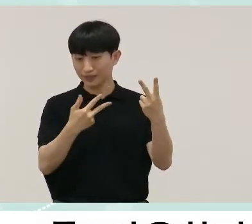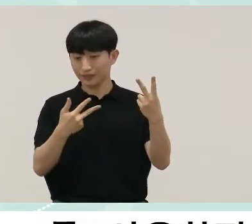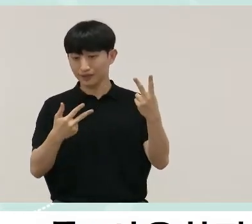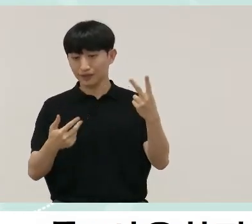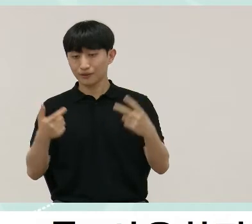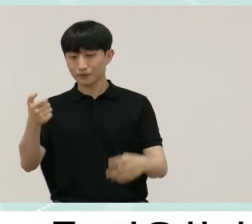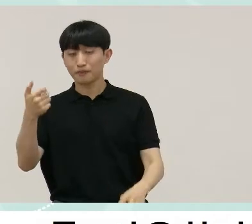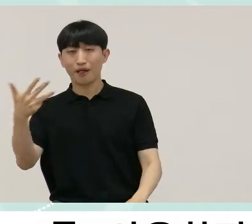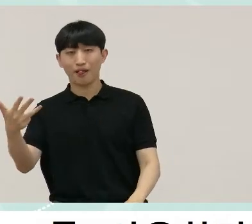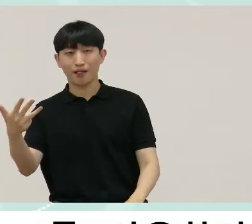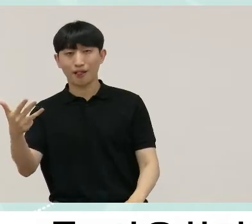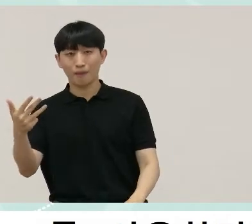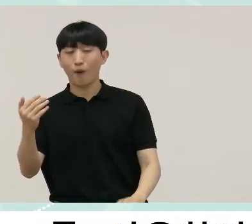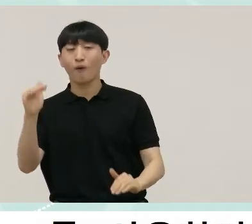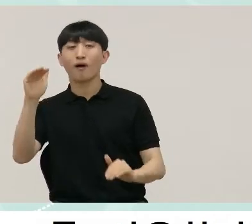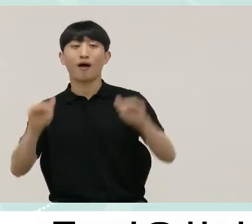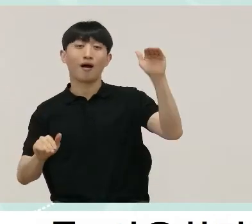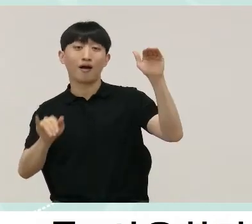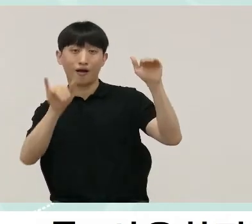53%. 즉